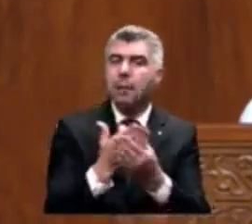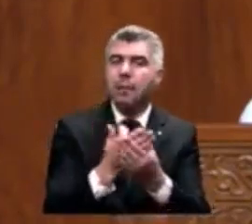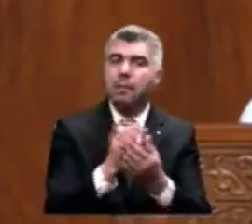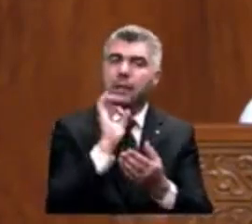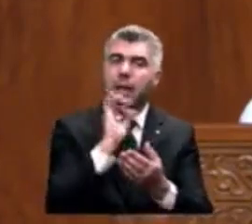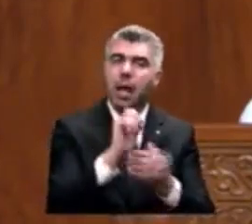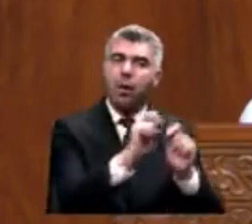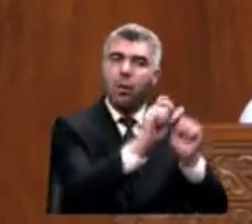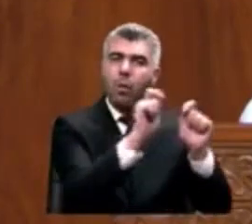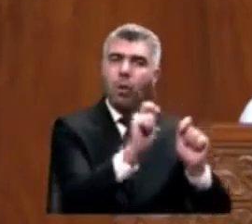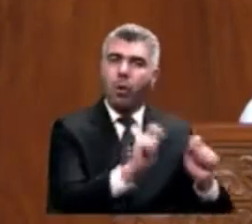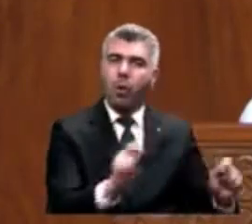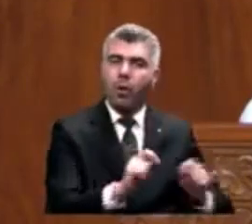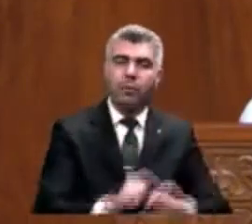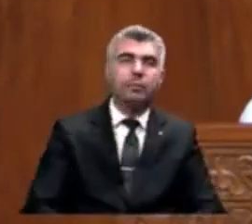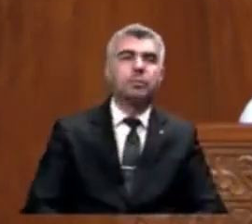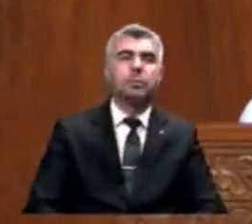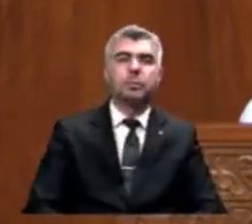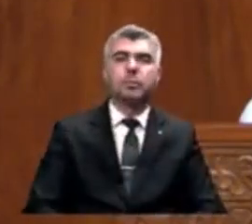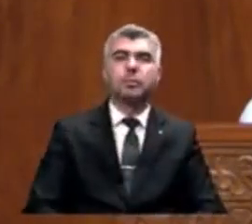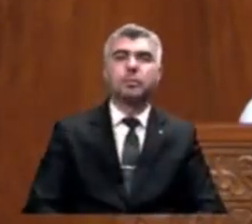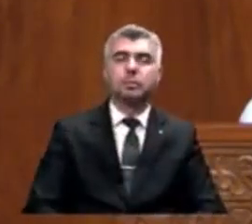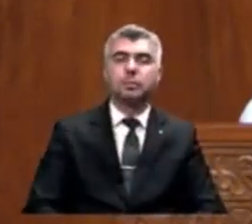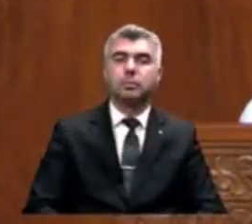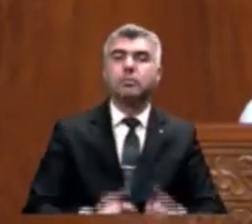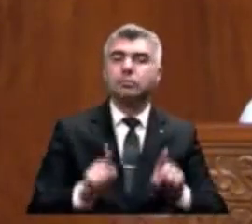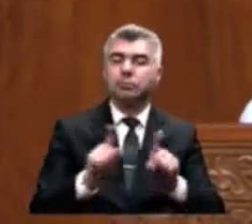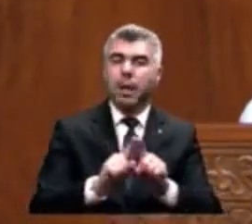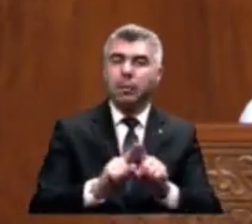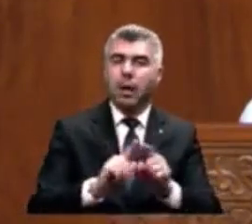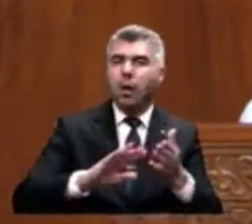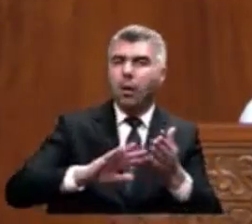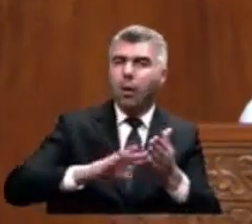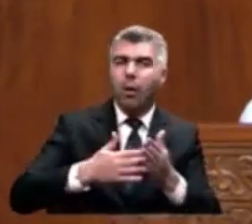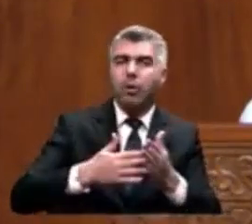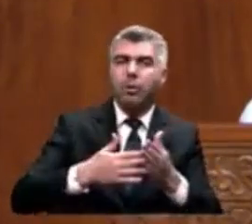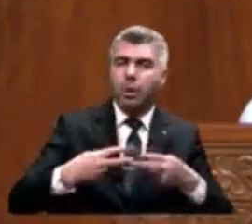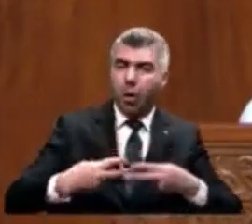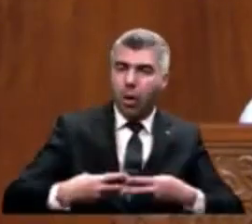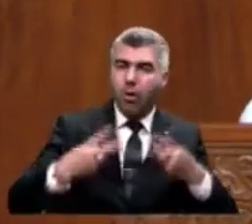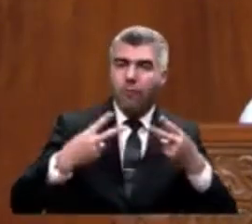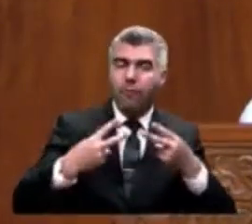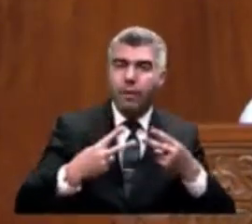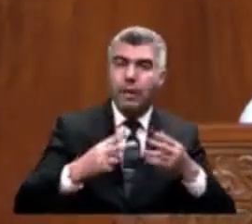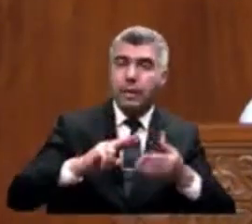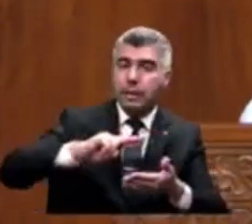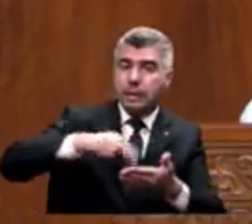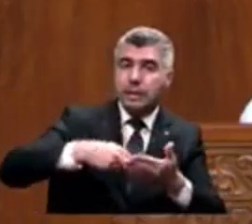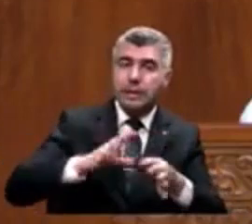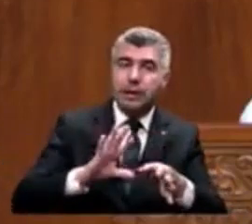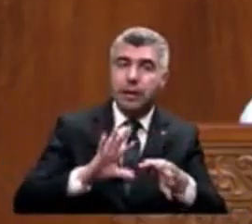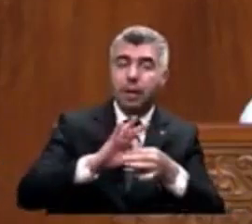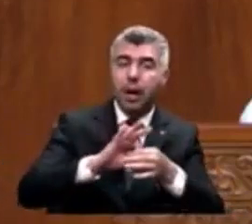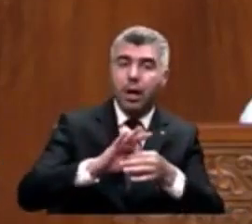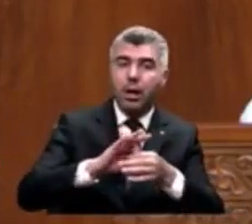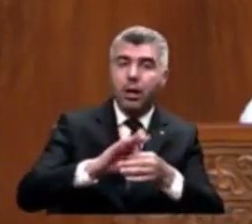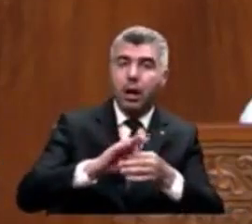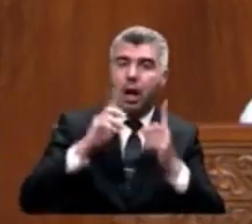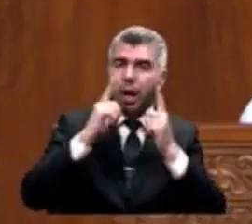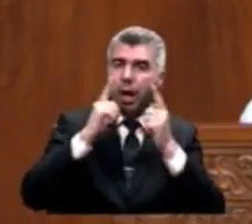تخصها. وقد تم عرض محتوى هذا الاتفاق في حينه على الرأي